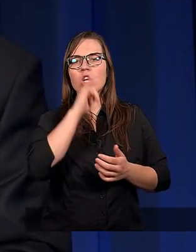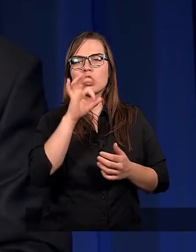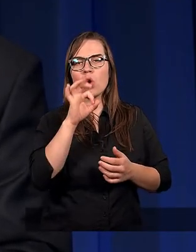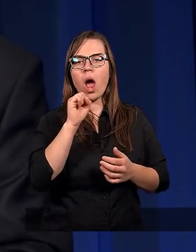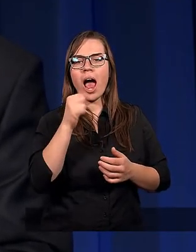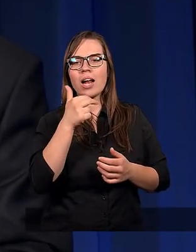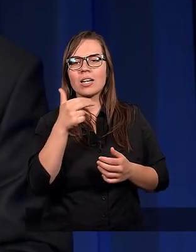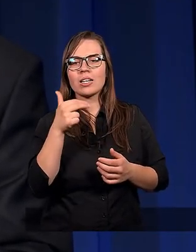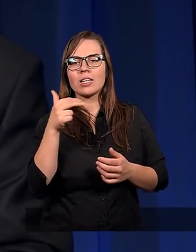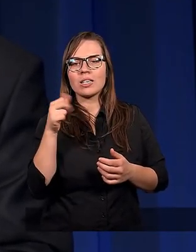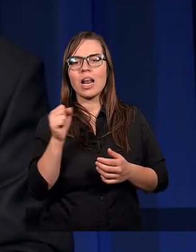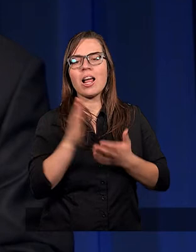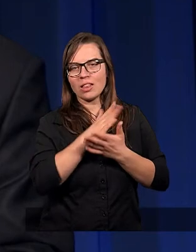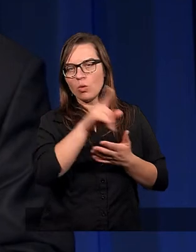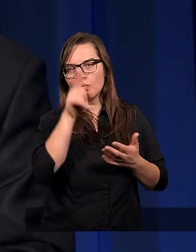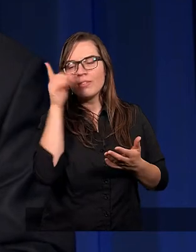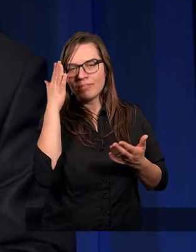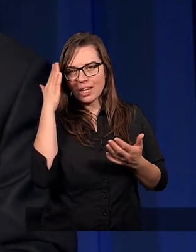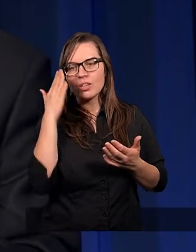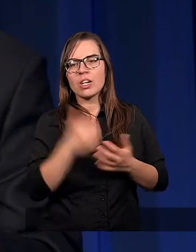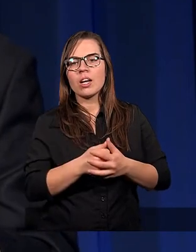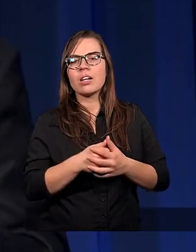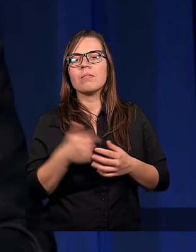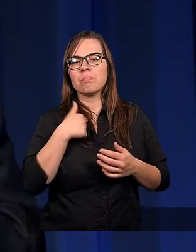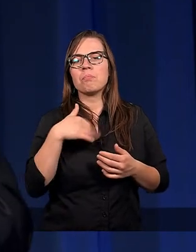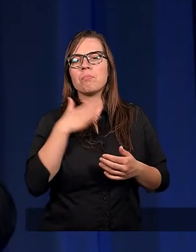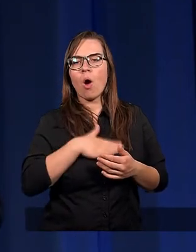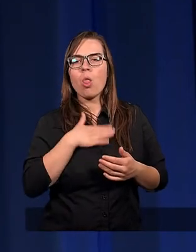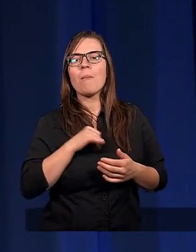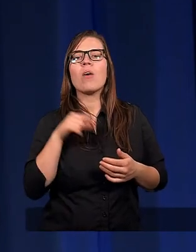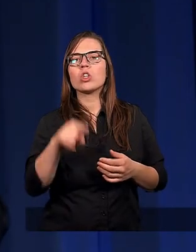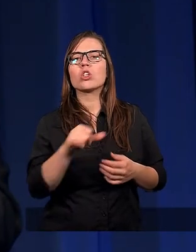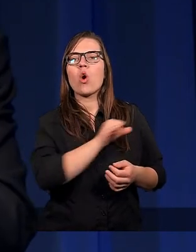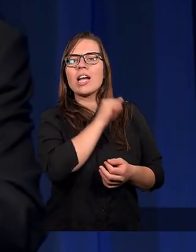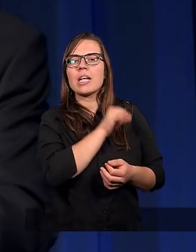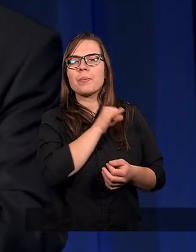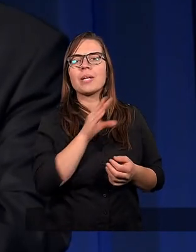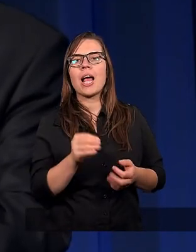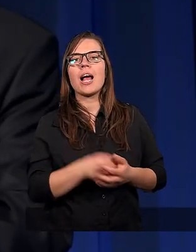Joanna, niektórzy nie wiedzą. Zawsze mi się podobało to imię.